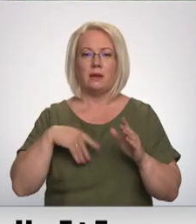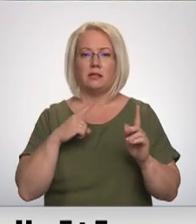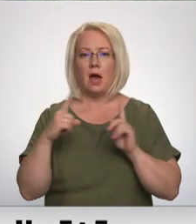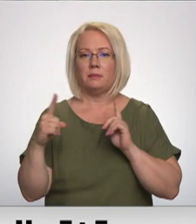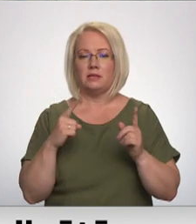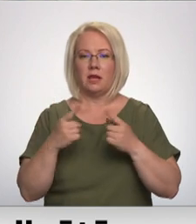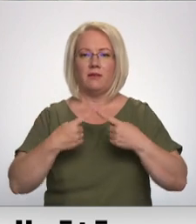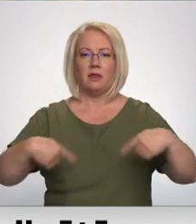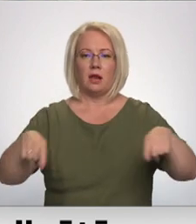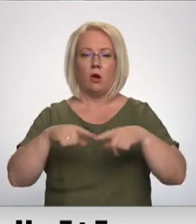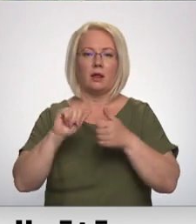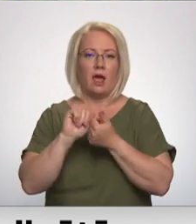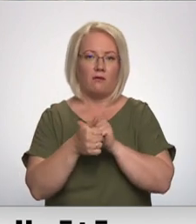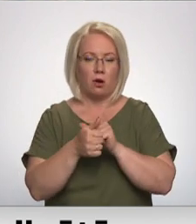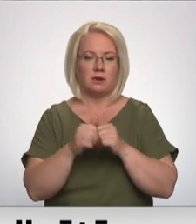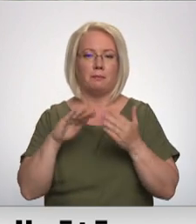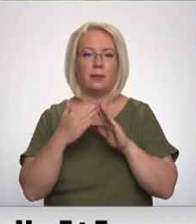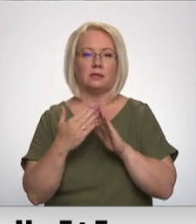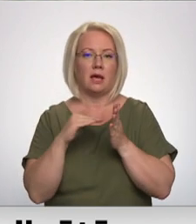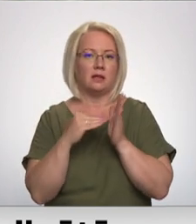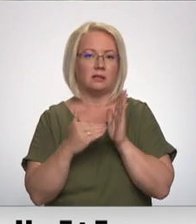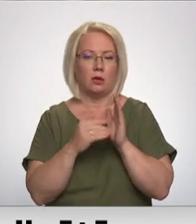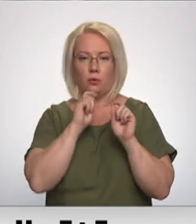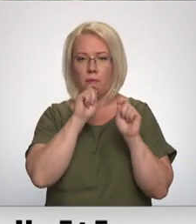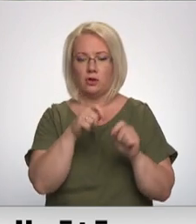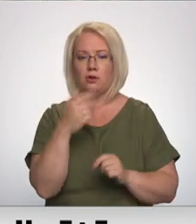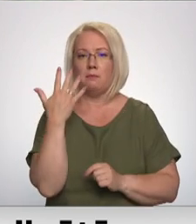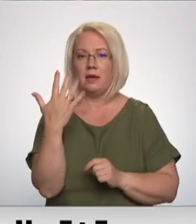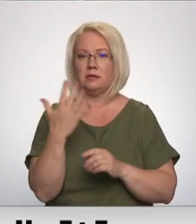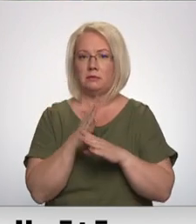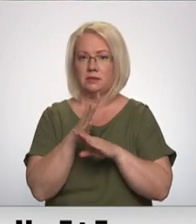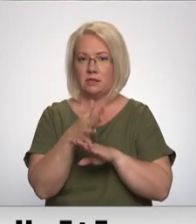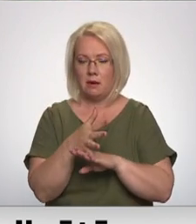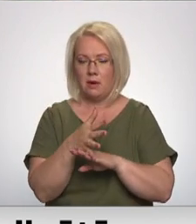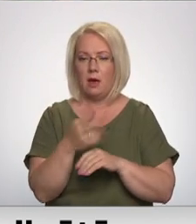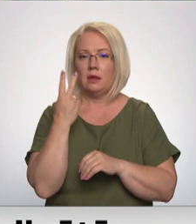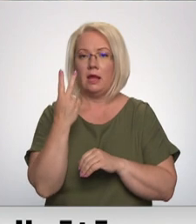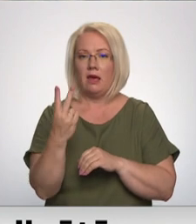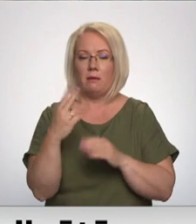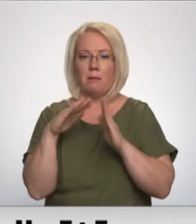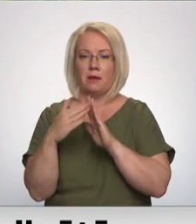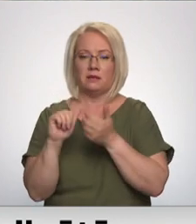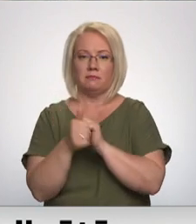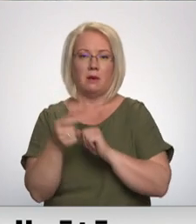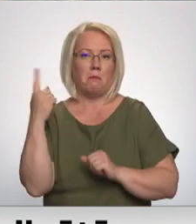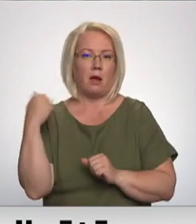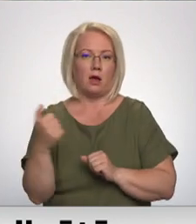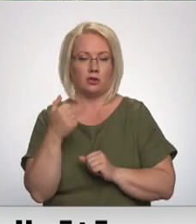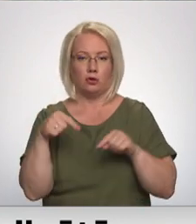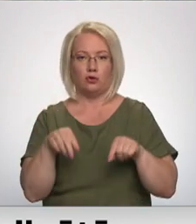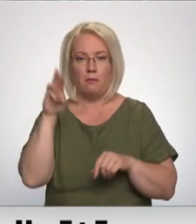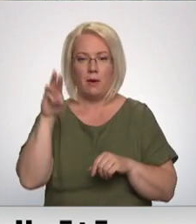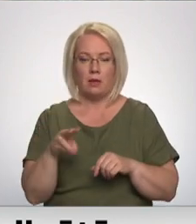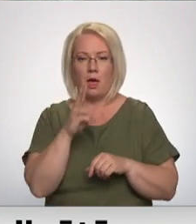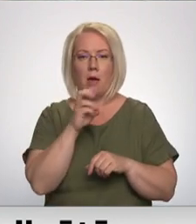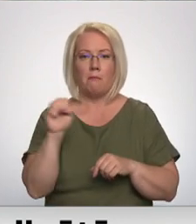administratīvi teritoriālās reformas pilsētas status tika piešķirts 5 ciemiem. 2 par pilsētām kļuva Pērn, bet šomēnes arī Mārupe,